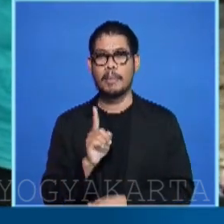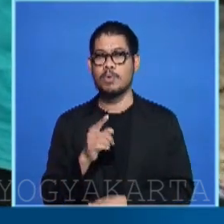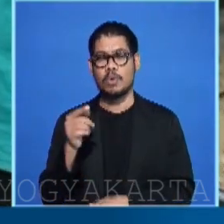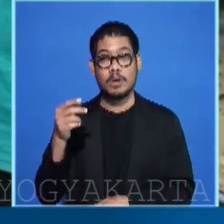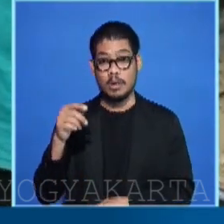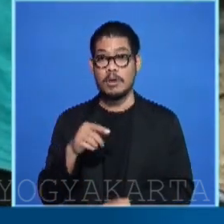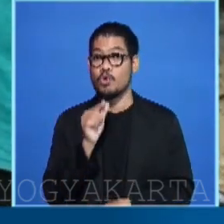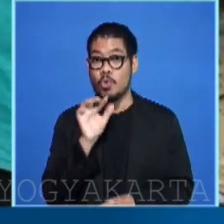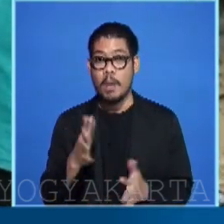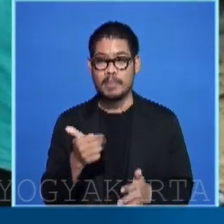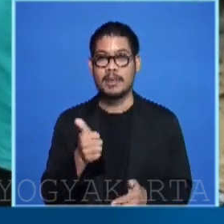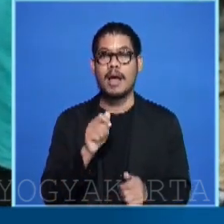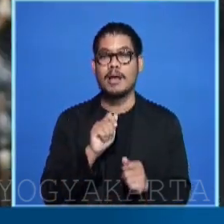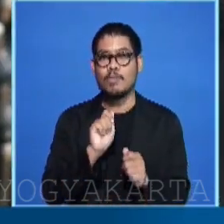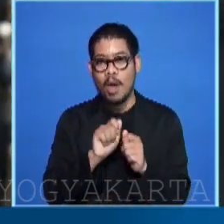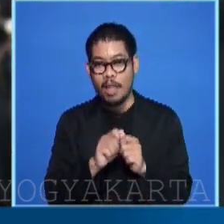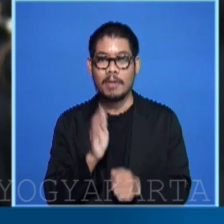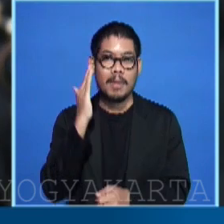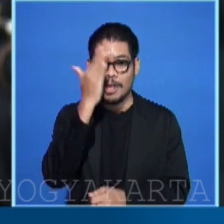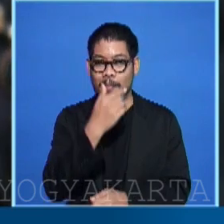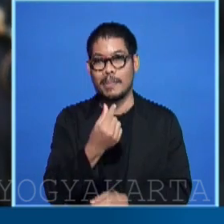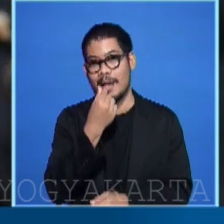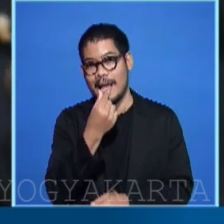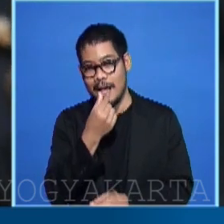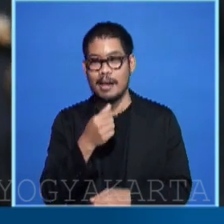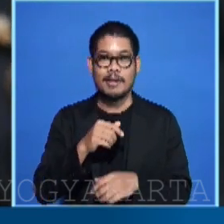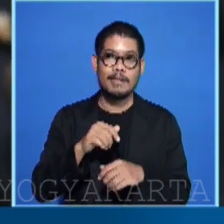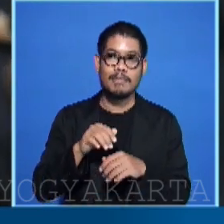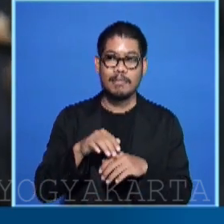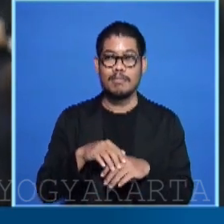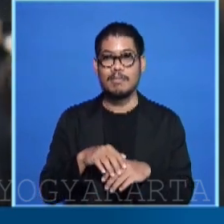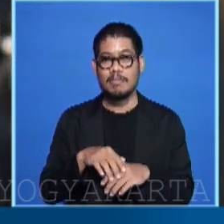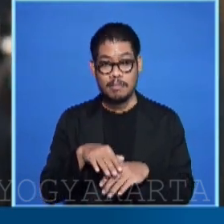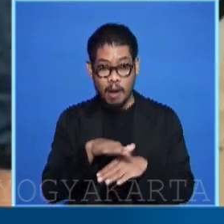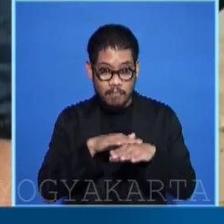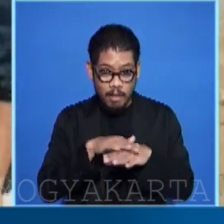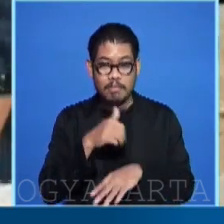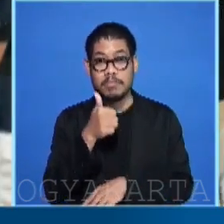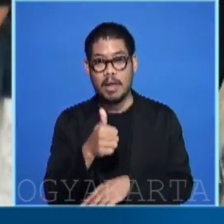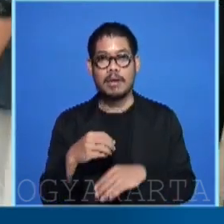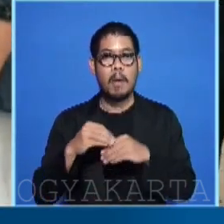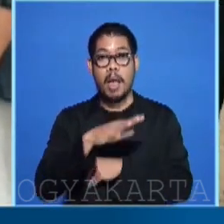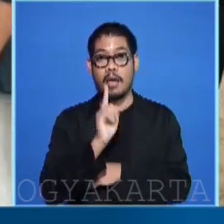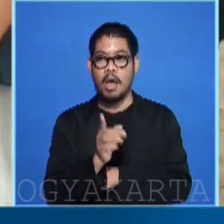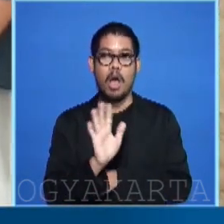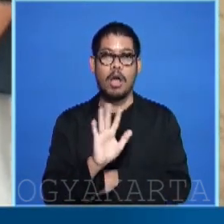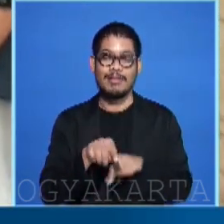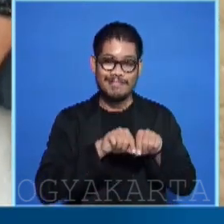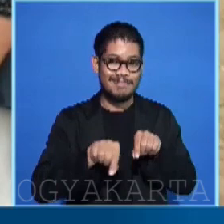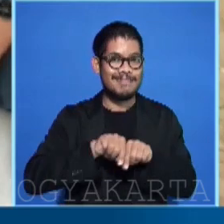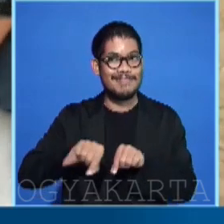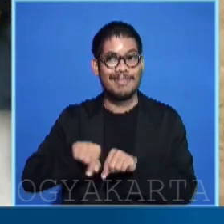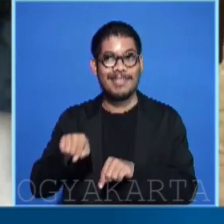kosmetik, dan perawatannya mudah karena tahan dari berbagai hama. Pelatihan menanam lidah buaya diadakan oleh tim pemberdayaan